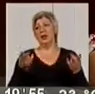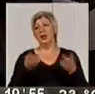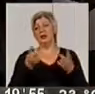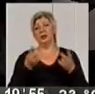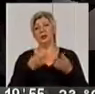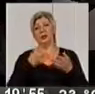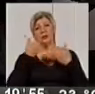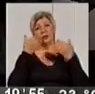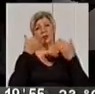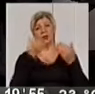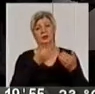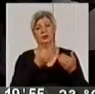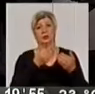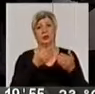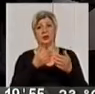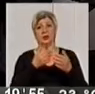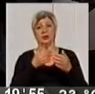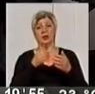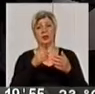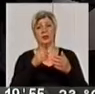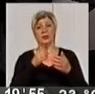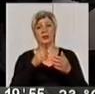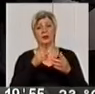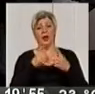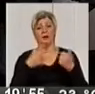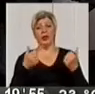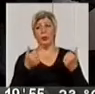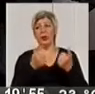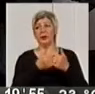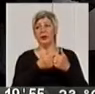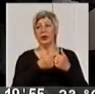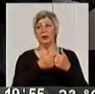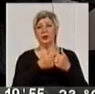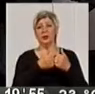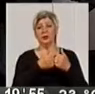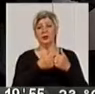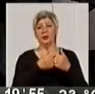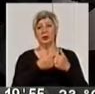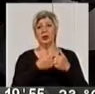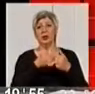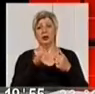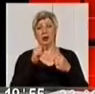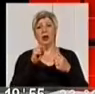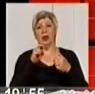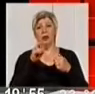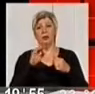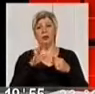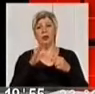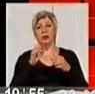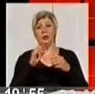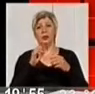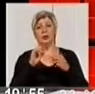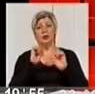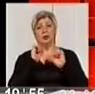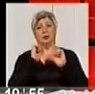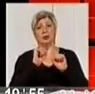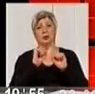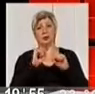або ж в установу, в департамент охорони здоров'я, або ж департамент соціального захисту населення.